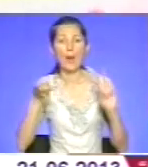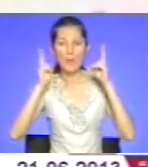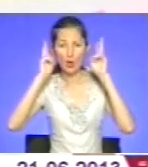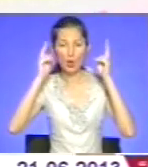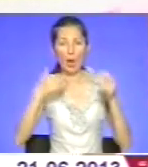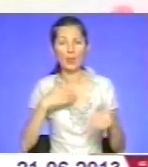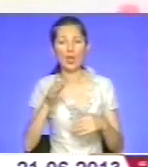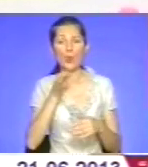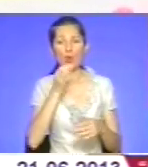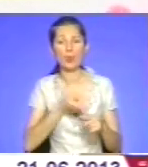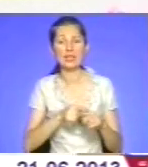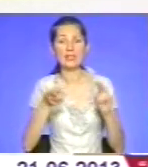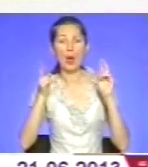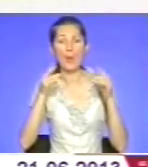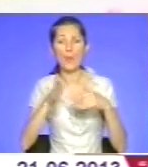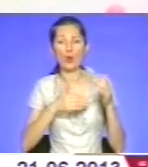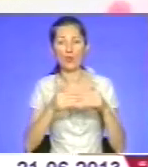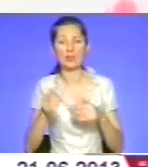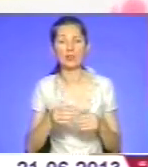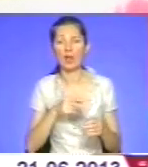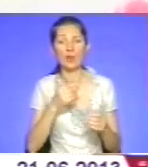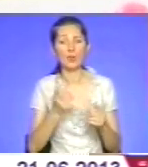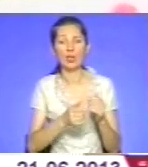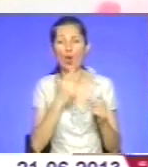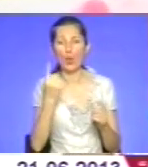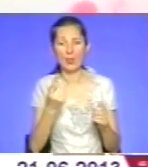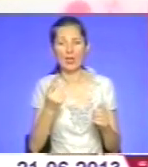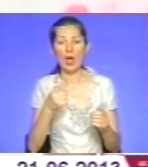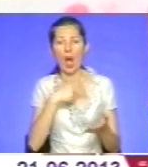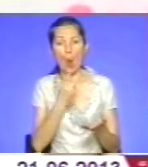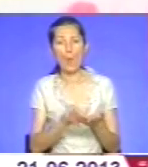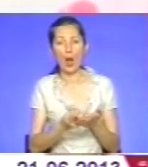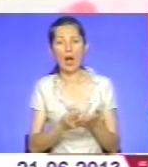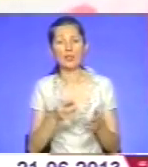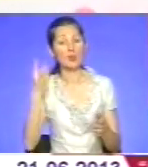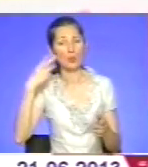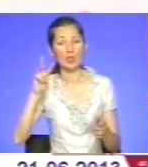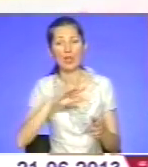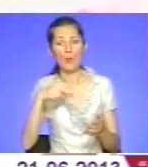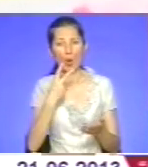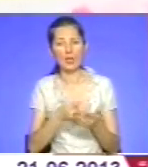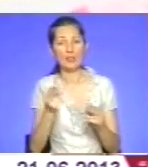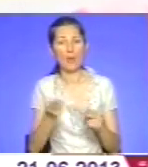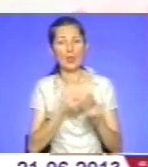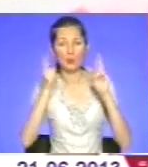ця професія. Жодний показ моделі не обходиться без перукарської допомоги. Я хочу надати людині